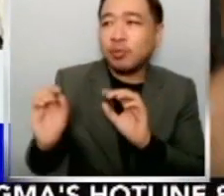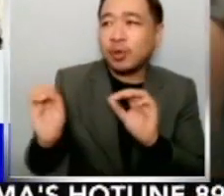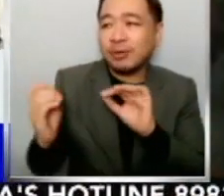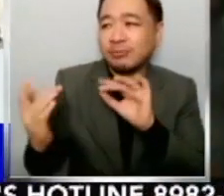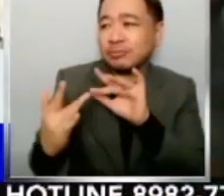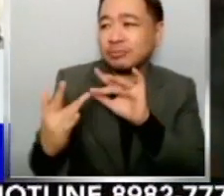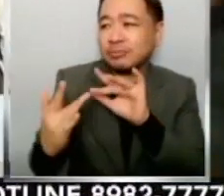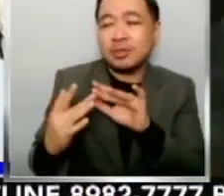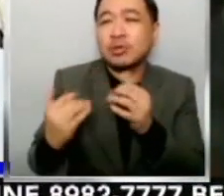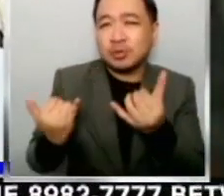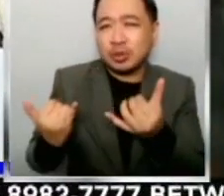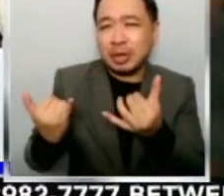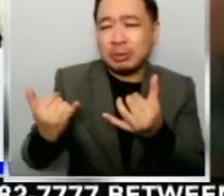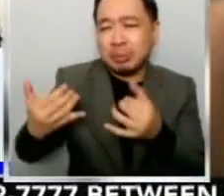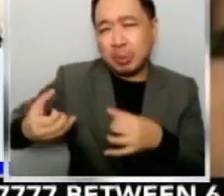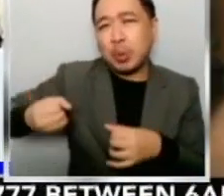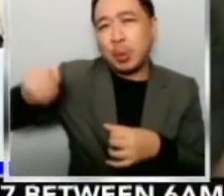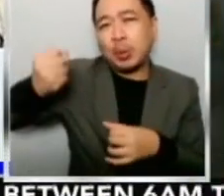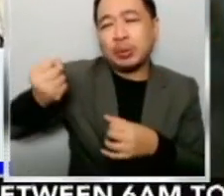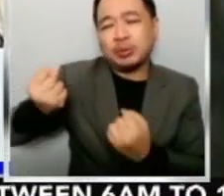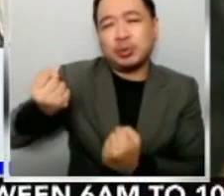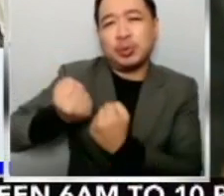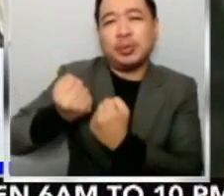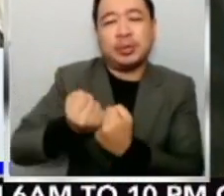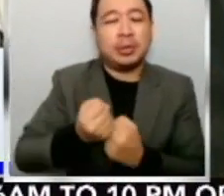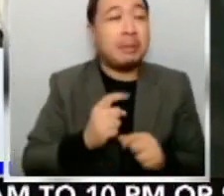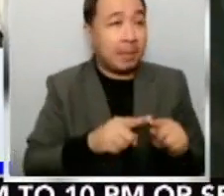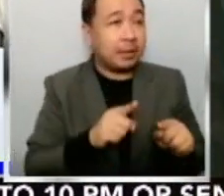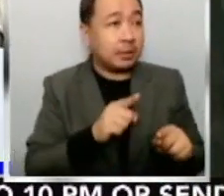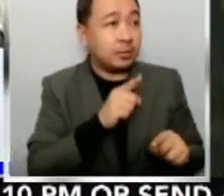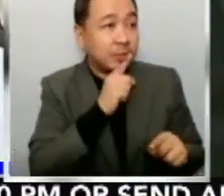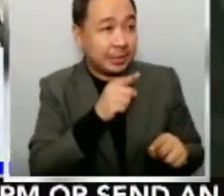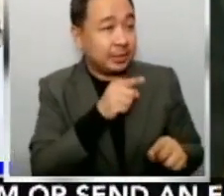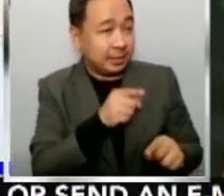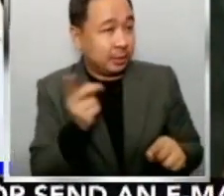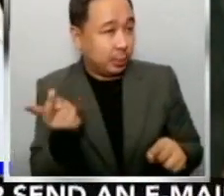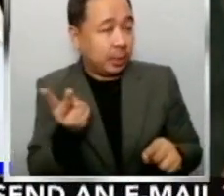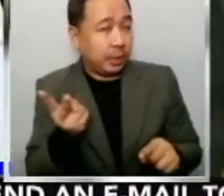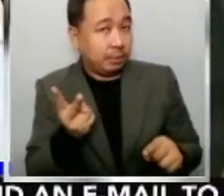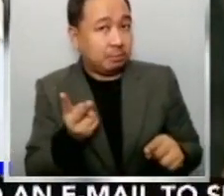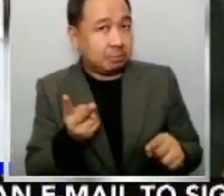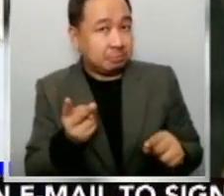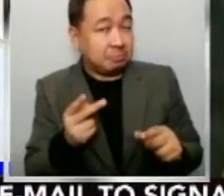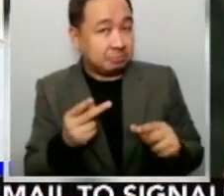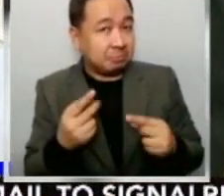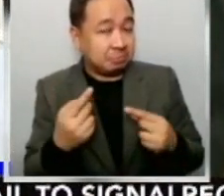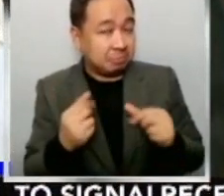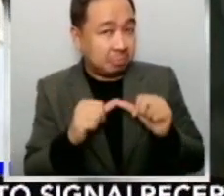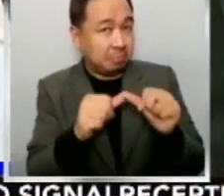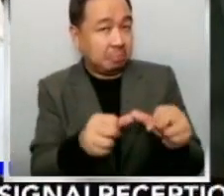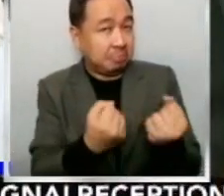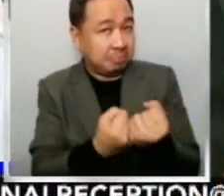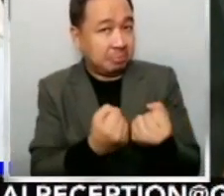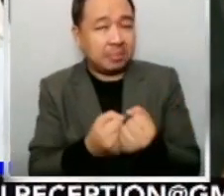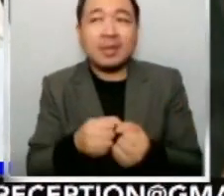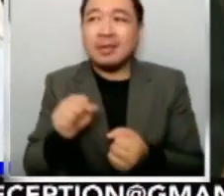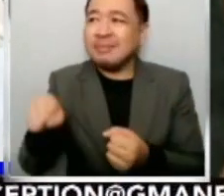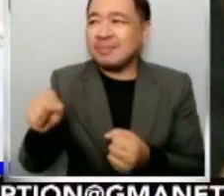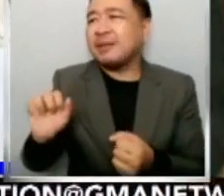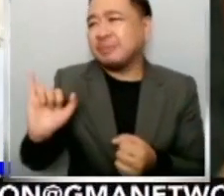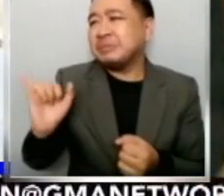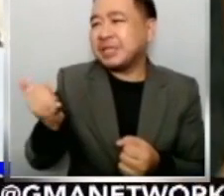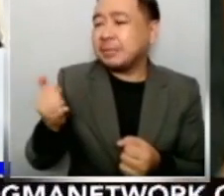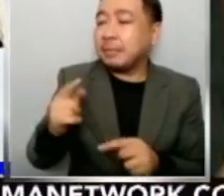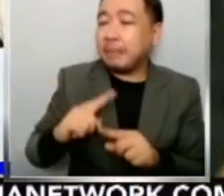it's obvious already that you're endorsing another tandem. Parang ganun. So we're out of the slate.